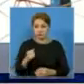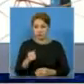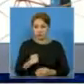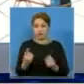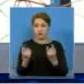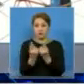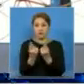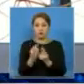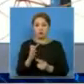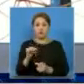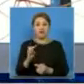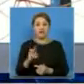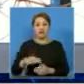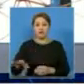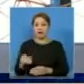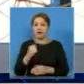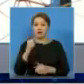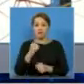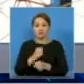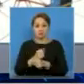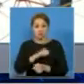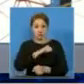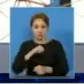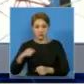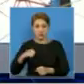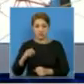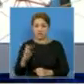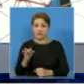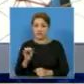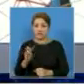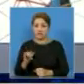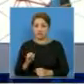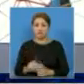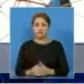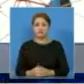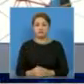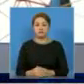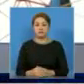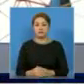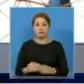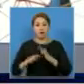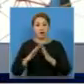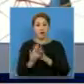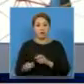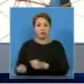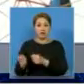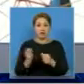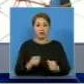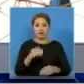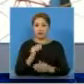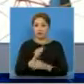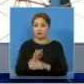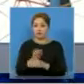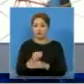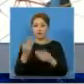Орынбай Қанат деген жігіт барлығын қолдан жасап шығарды. Мынаның барлығы осы өзіміздің қолдан шыққан зат. Оны ауылға келіп қондырып, осы